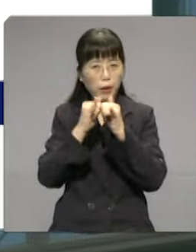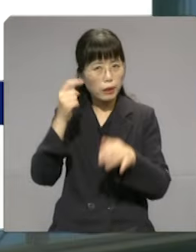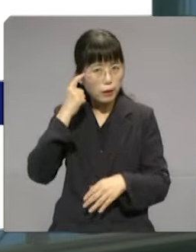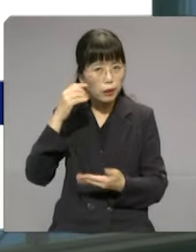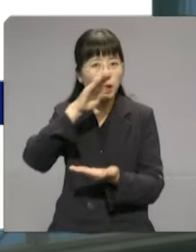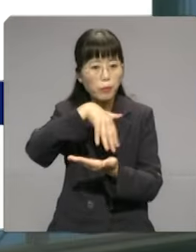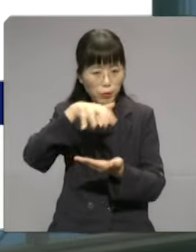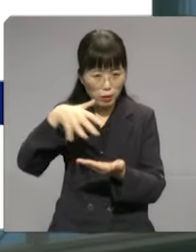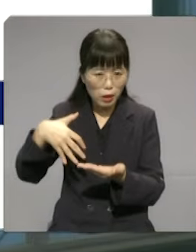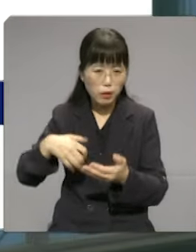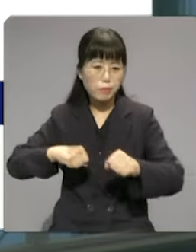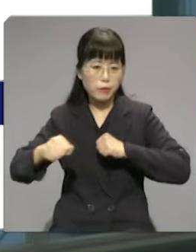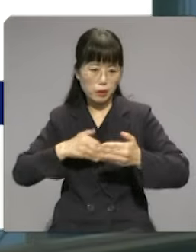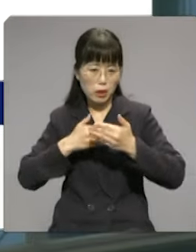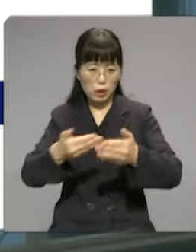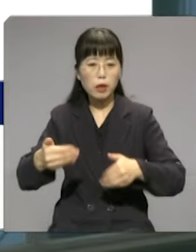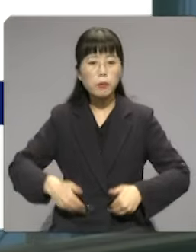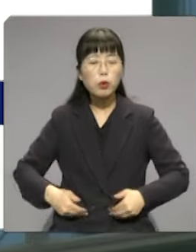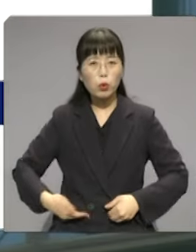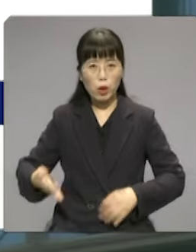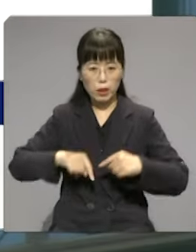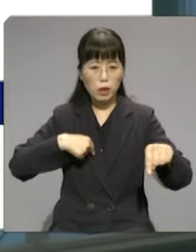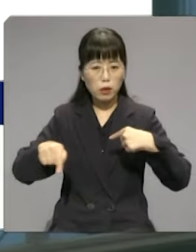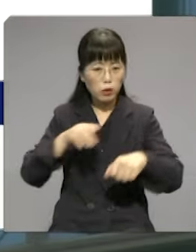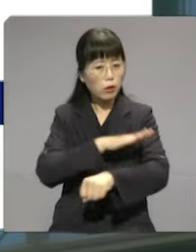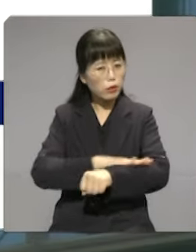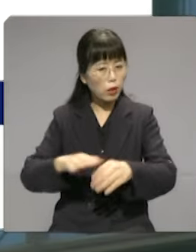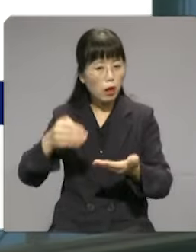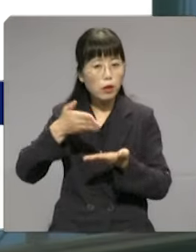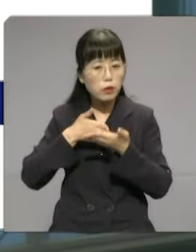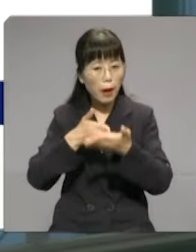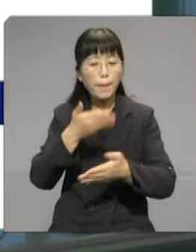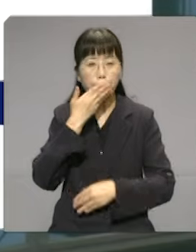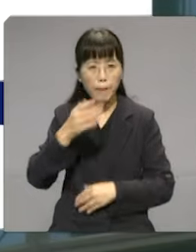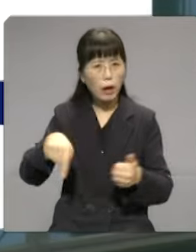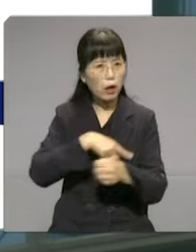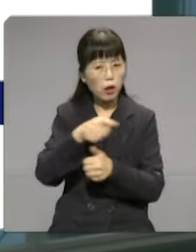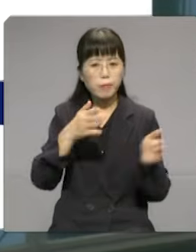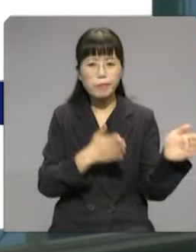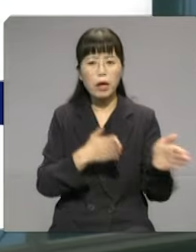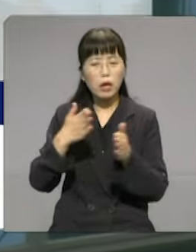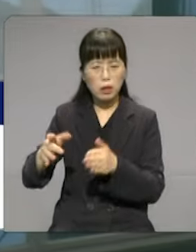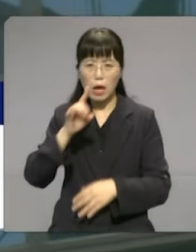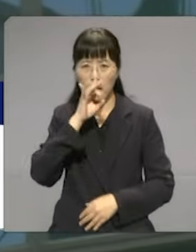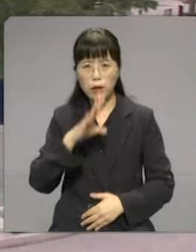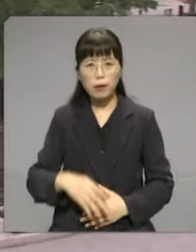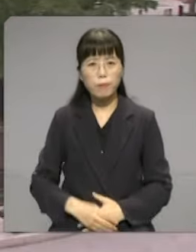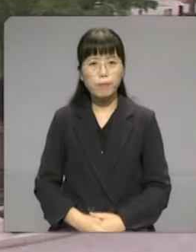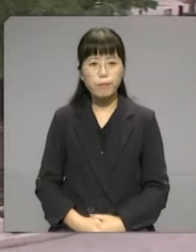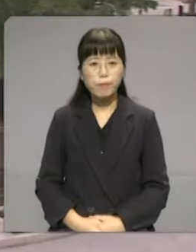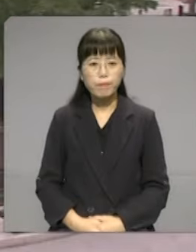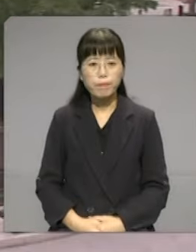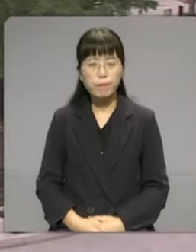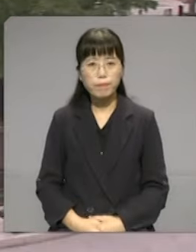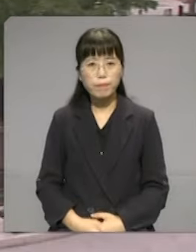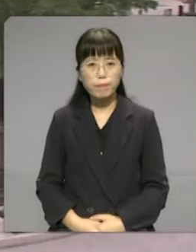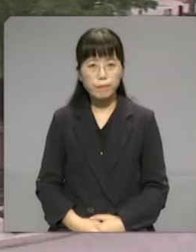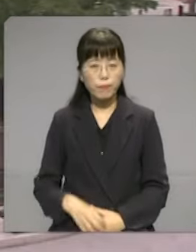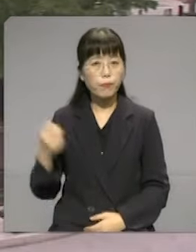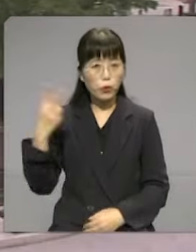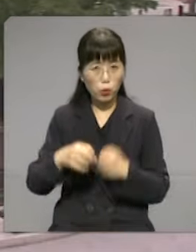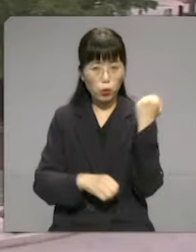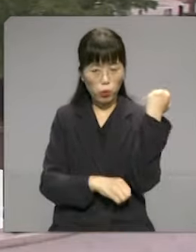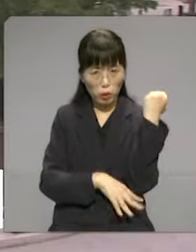의견을 수렴해서 진행을 해야 되는데 정책을 제대로 제안할 수 있는 여건이 마련되지 않는다는 거예요.